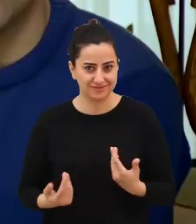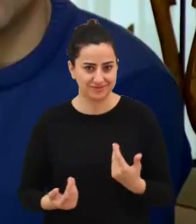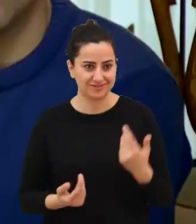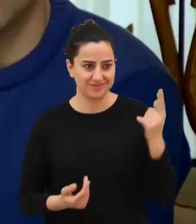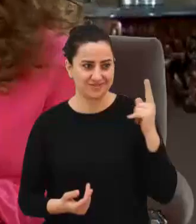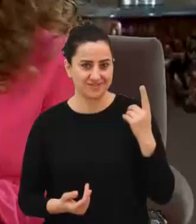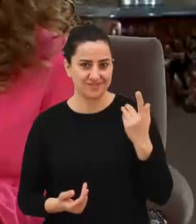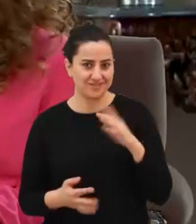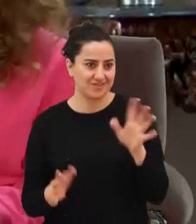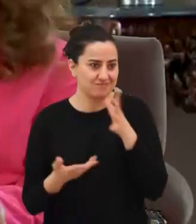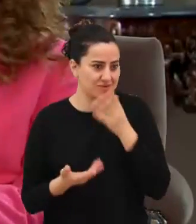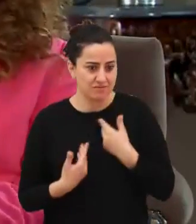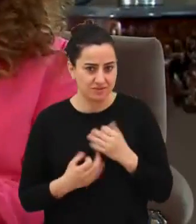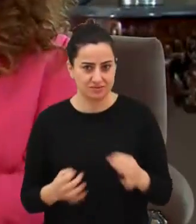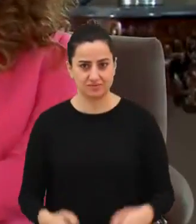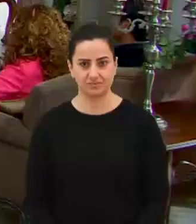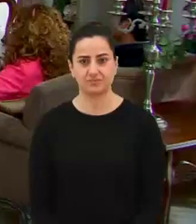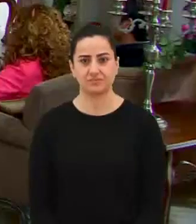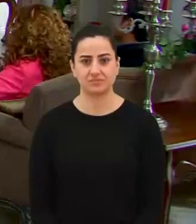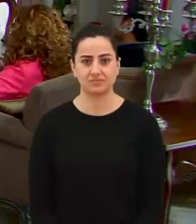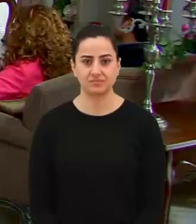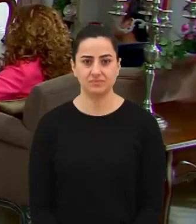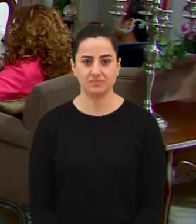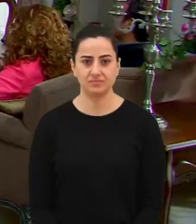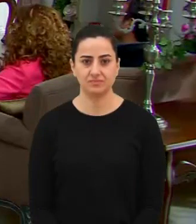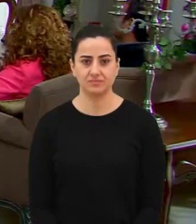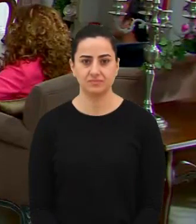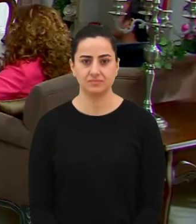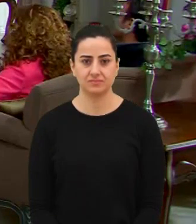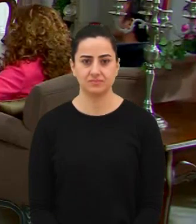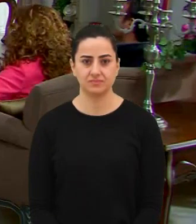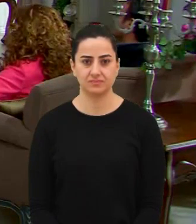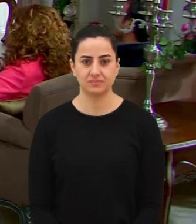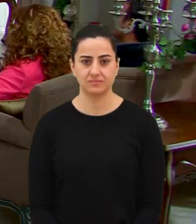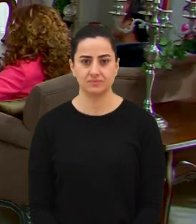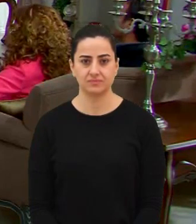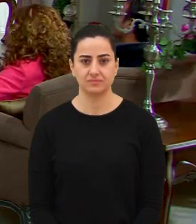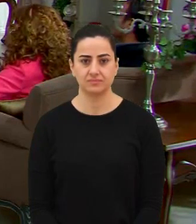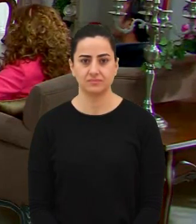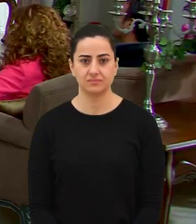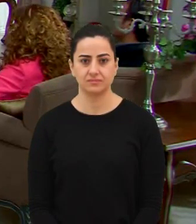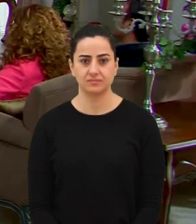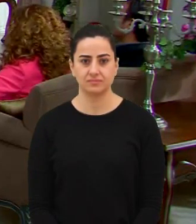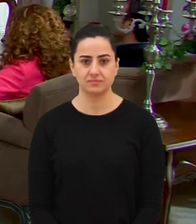Çağırdığı adam bile bilmiyor sonuçta. Ben nereden bileyim? Nilgün Hanım geldiler efendim. Nurhan Bey